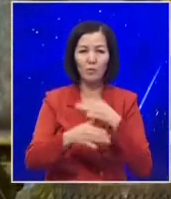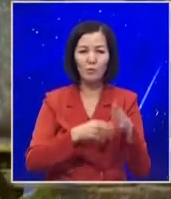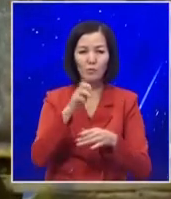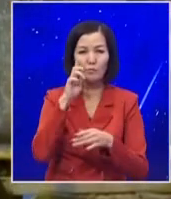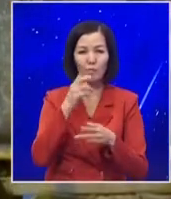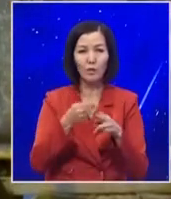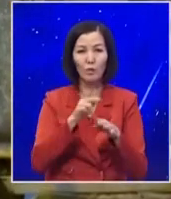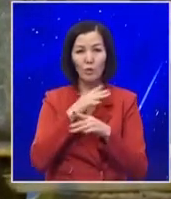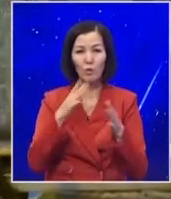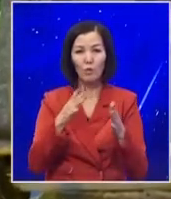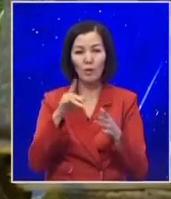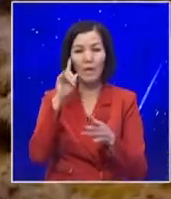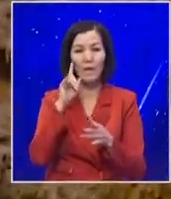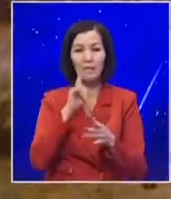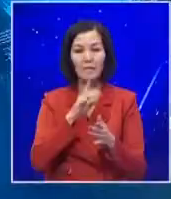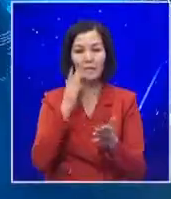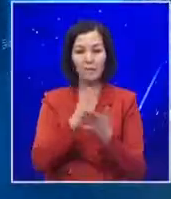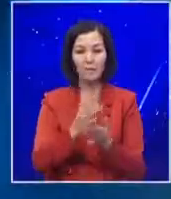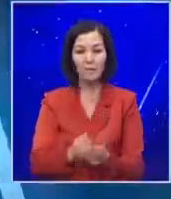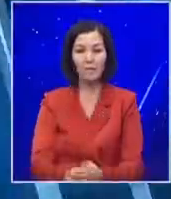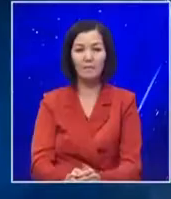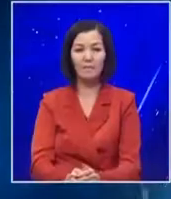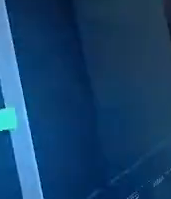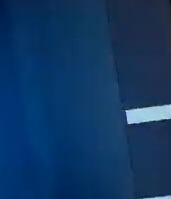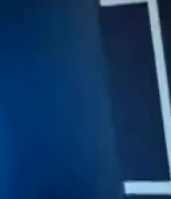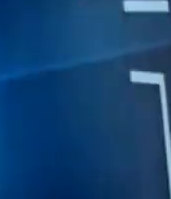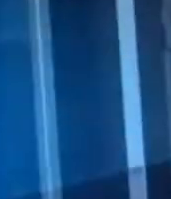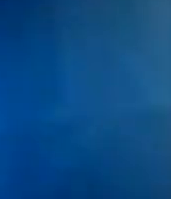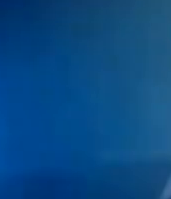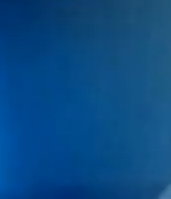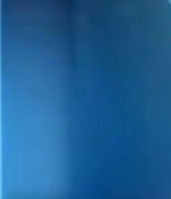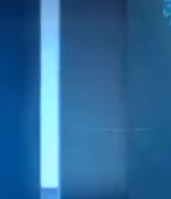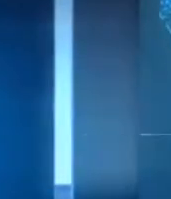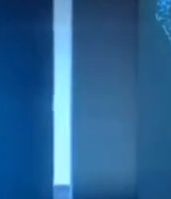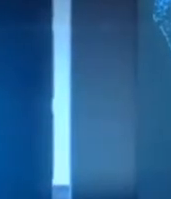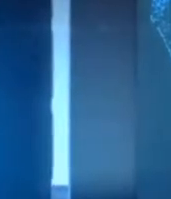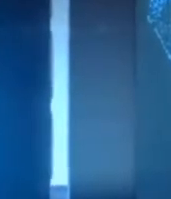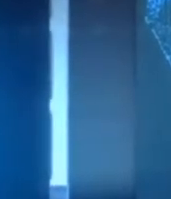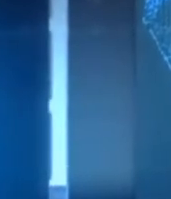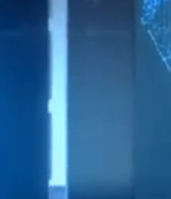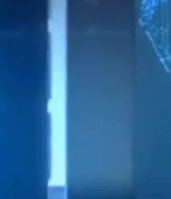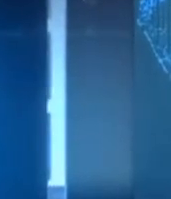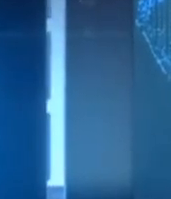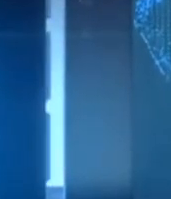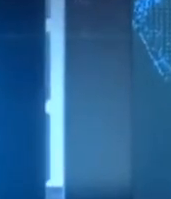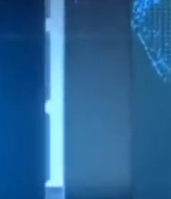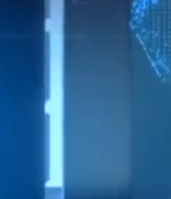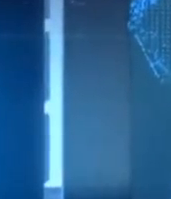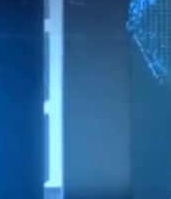біраз. Қатарында Қазақстан да бар. Меруерт Қыдырбайқызы, Шайық Құрманбаев, Жетісу телеарнасы.